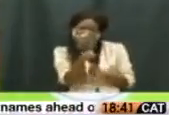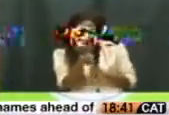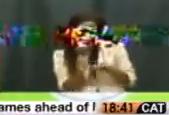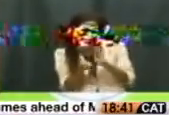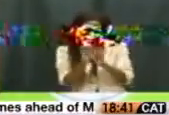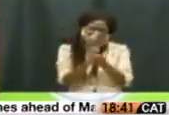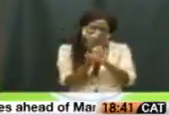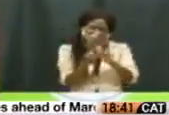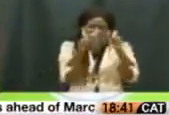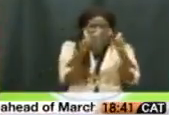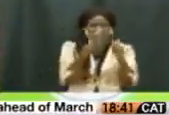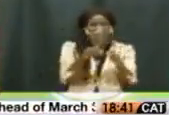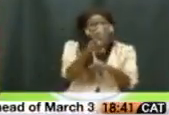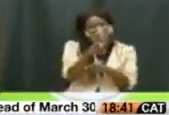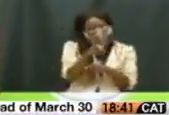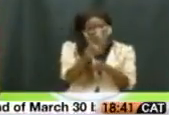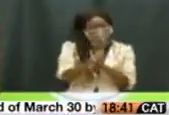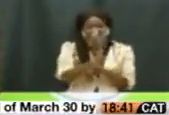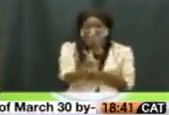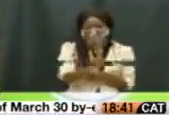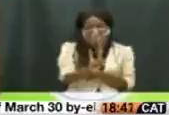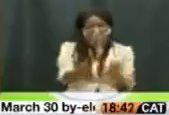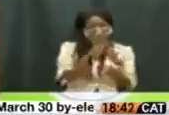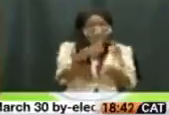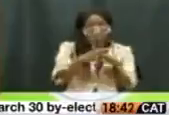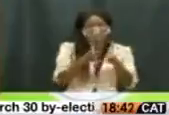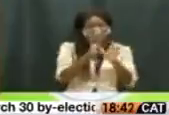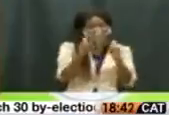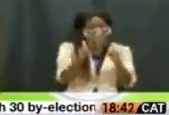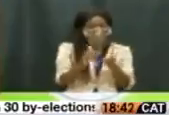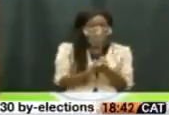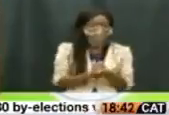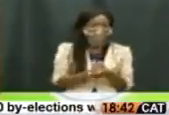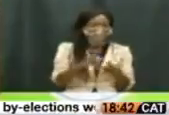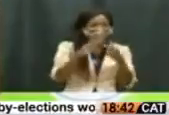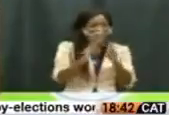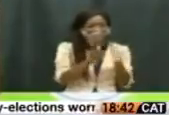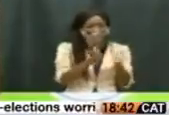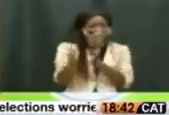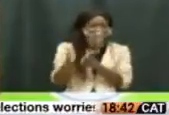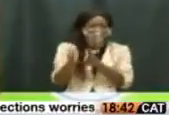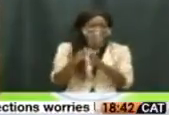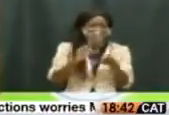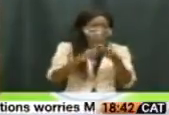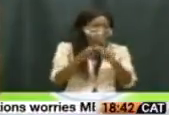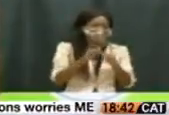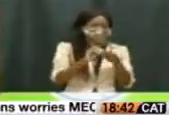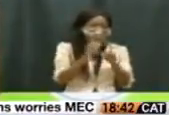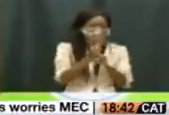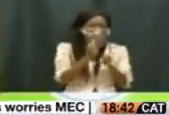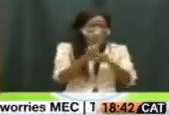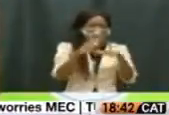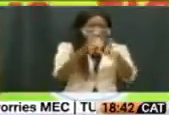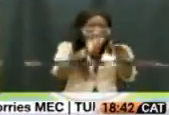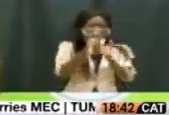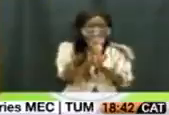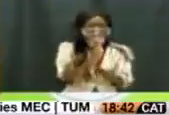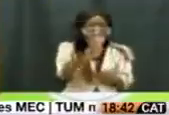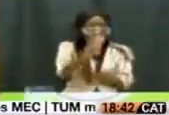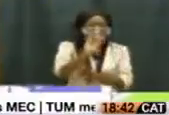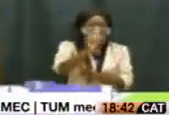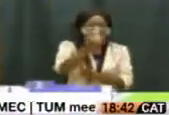ama community radio station mbuyo omu tinapanga train tinapunzisa ndithu za